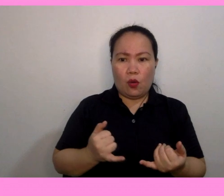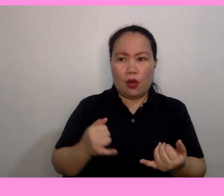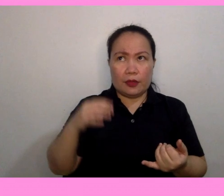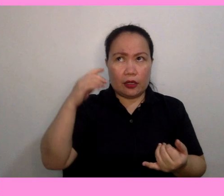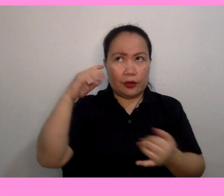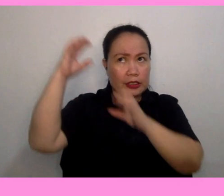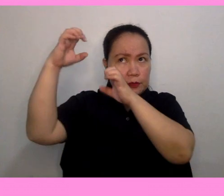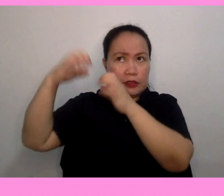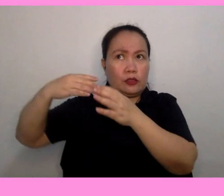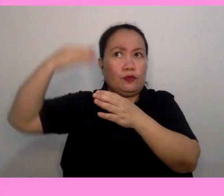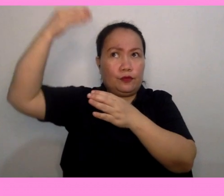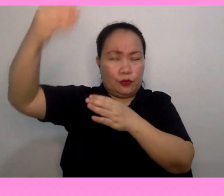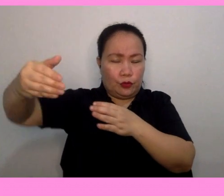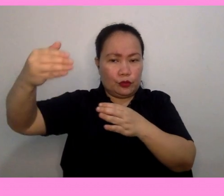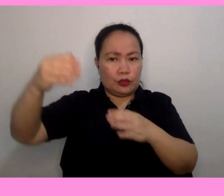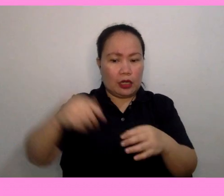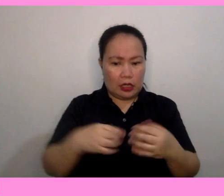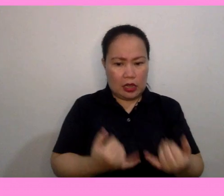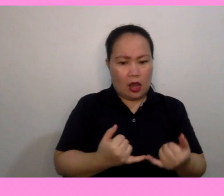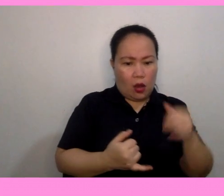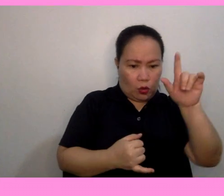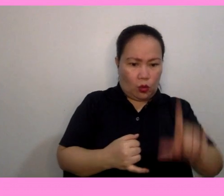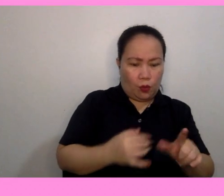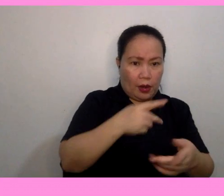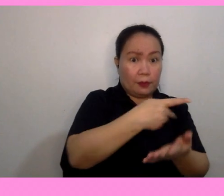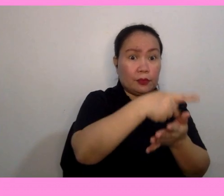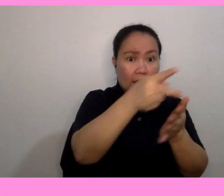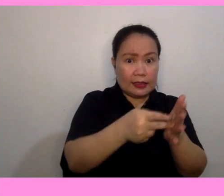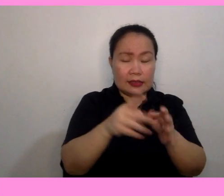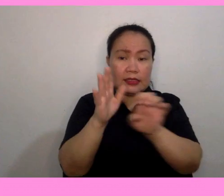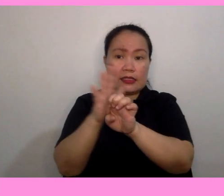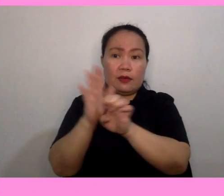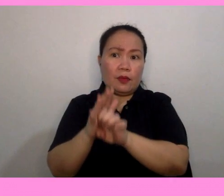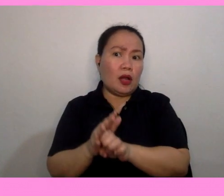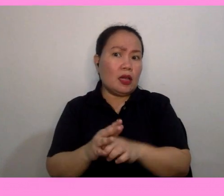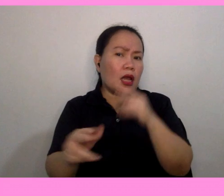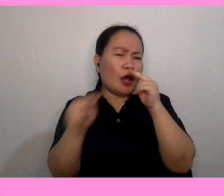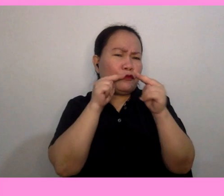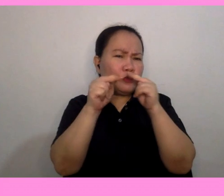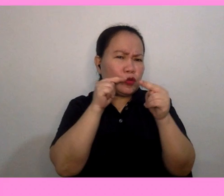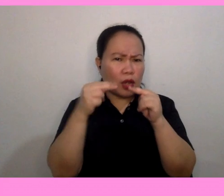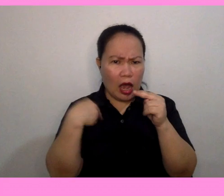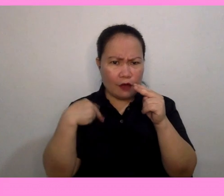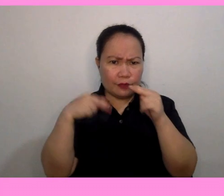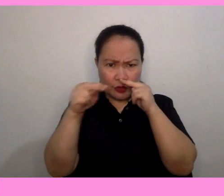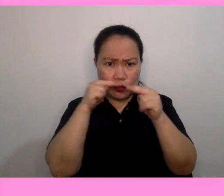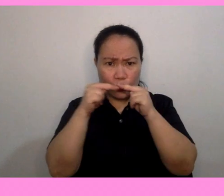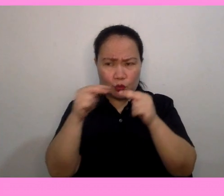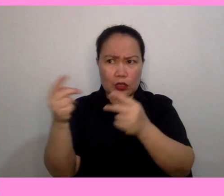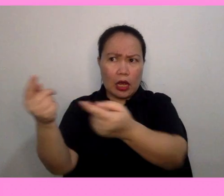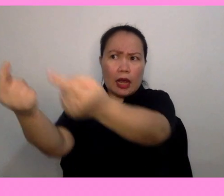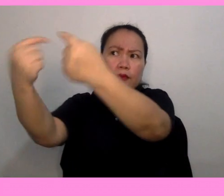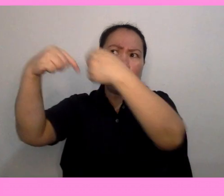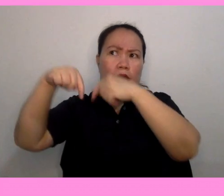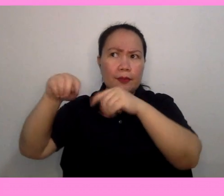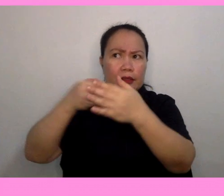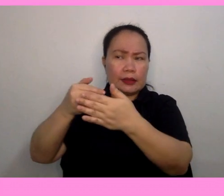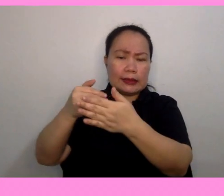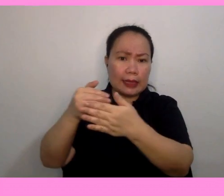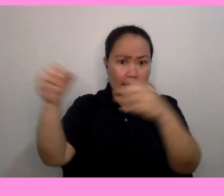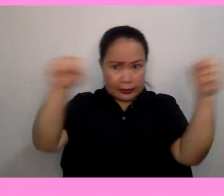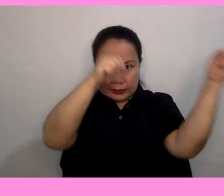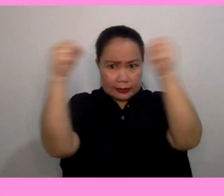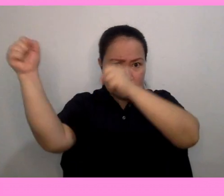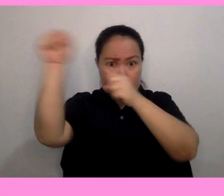habang mababa pa ang presyo nito. Halimbawa, ibinalita na may paparating na bagyo at tuwirang tatama